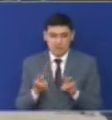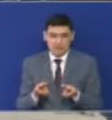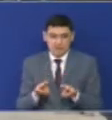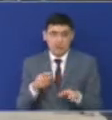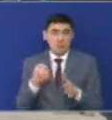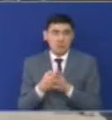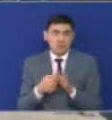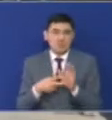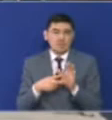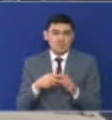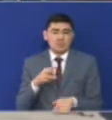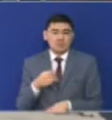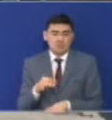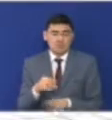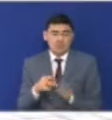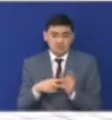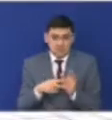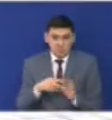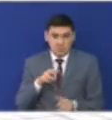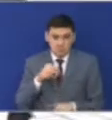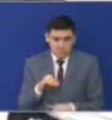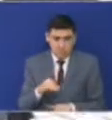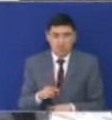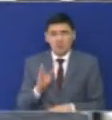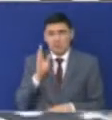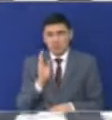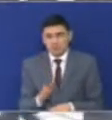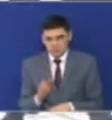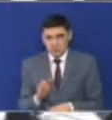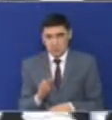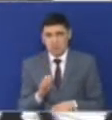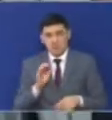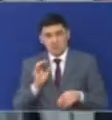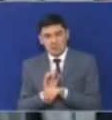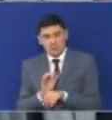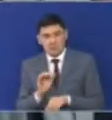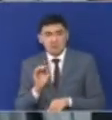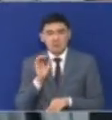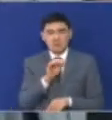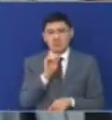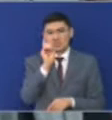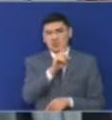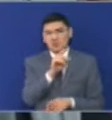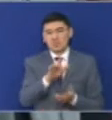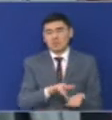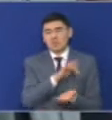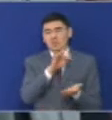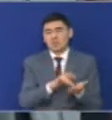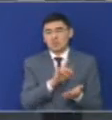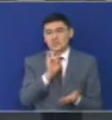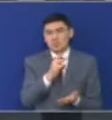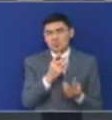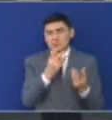и мужества солдат и офицеров 238-й стрелковой дивизии примет участие в военном параде, посвященном Дню